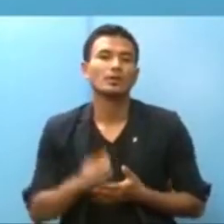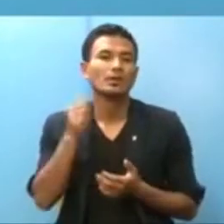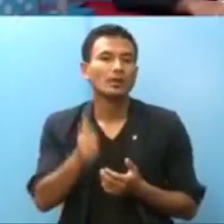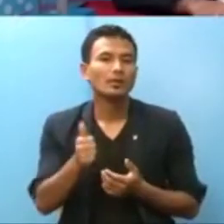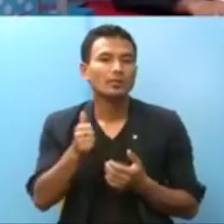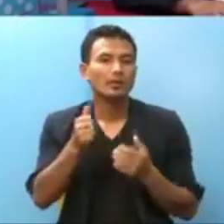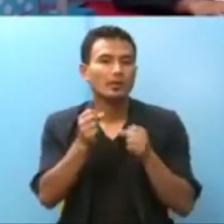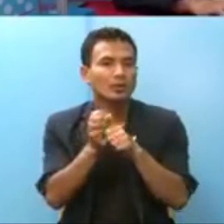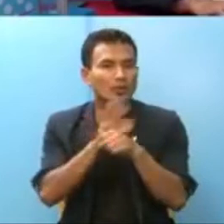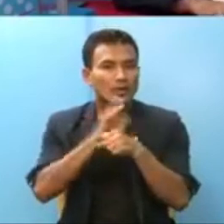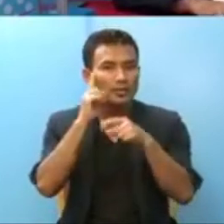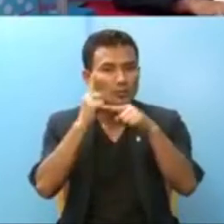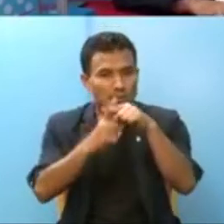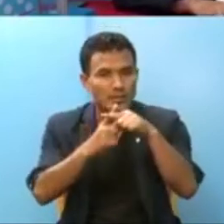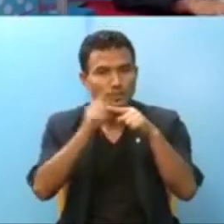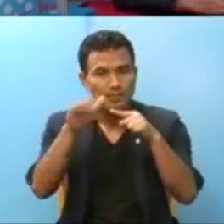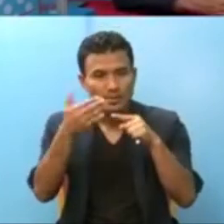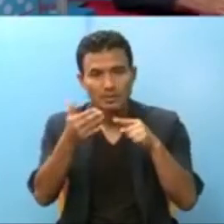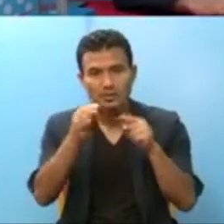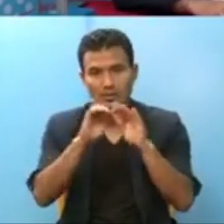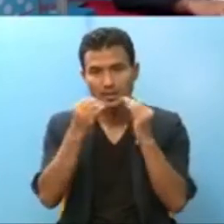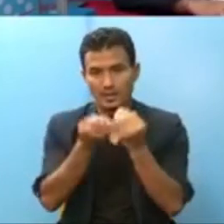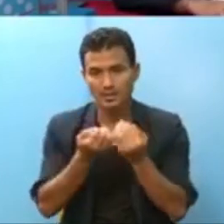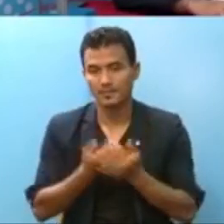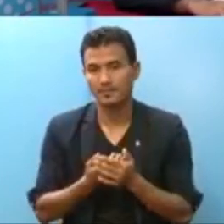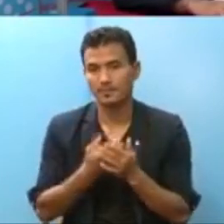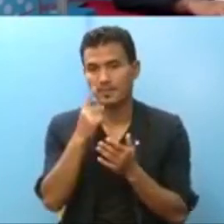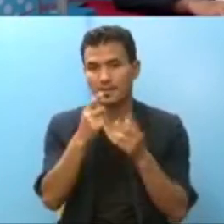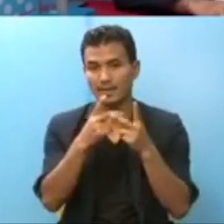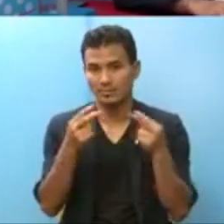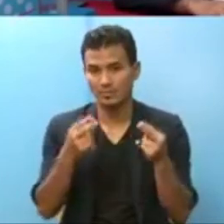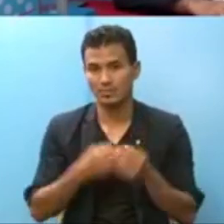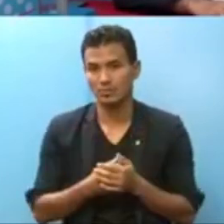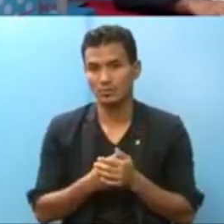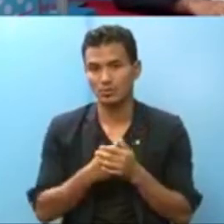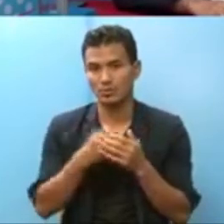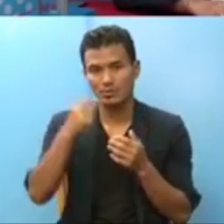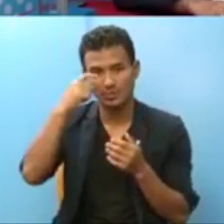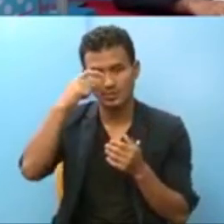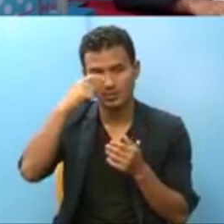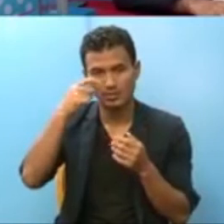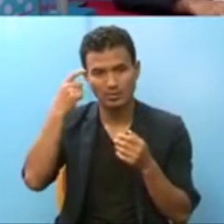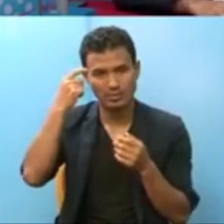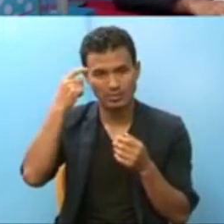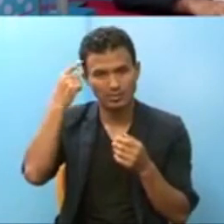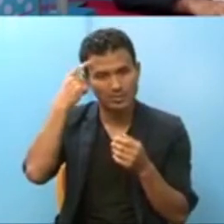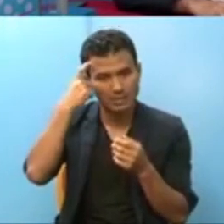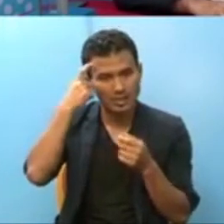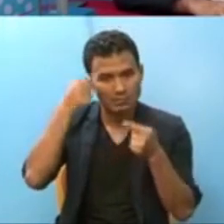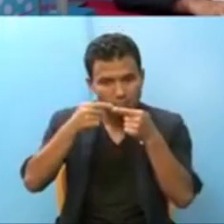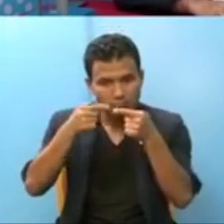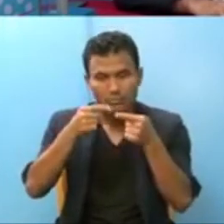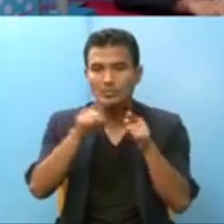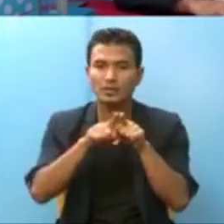कोरोना पोजीटीव आई सके पाछी समाज मा एक हाल को स्टीग्मा पनी चाहा रही नम